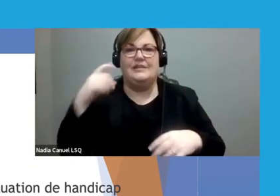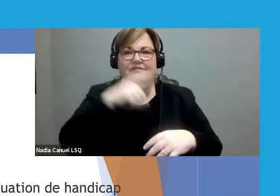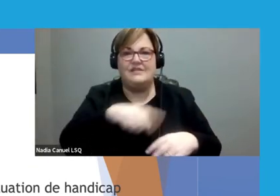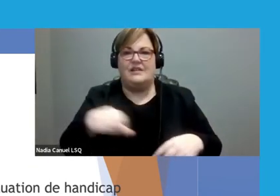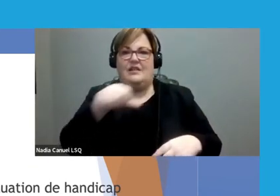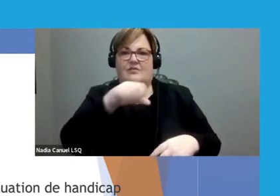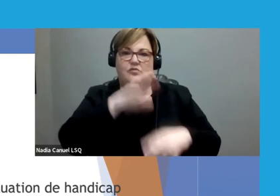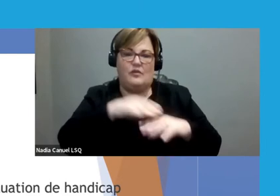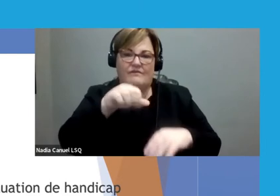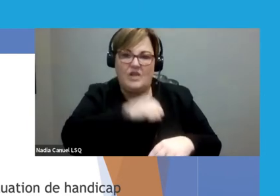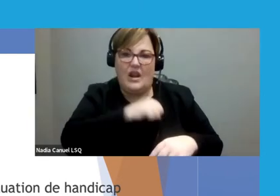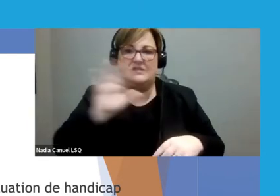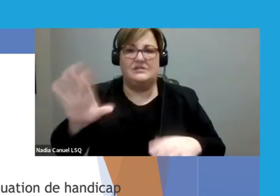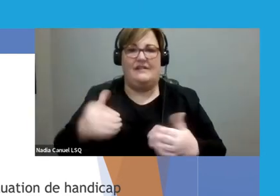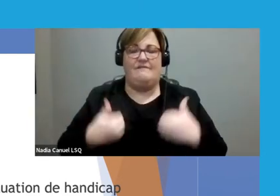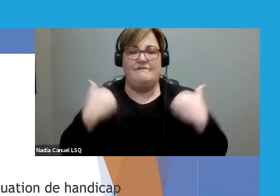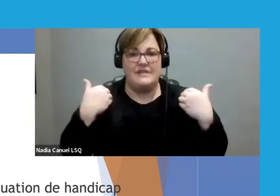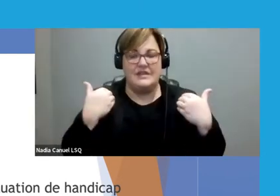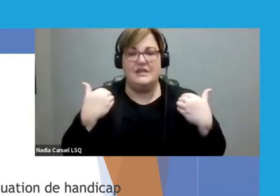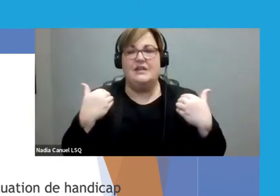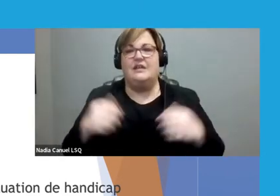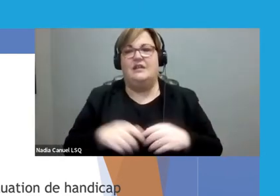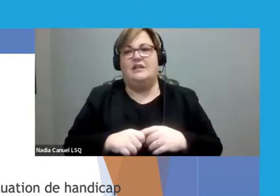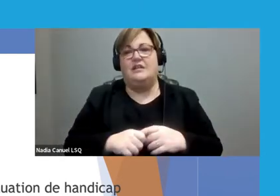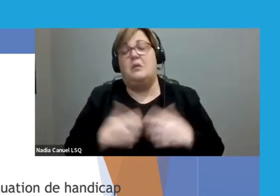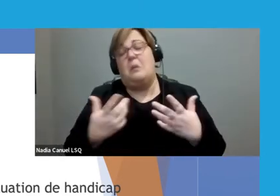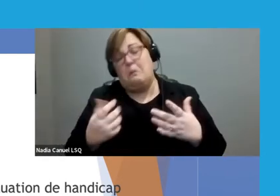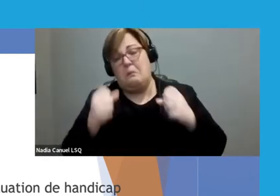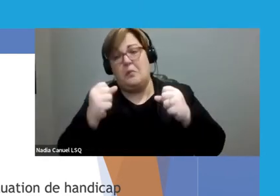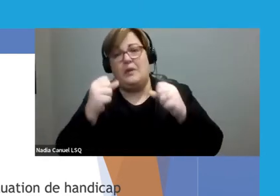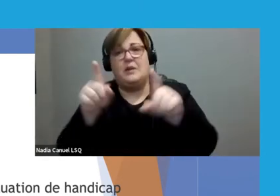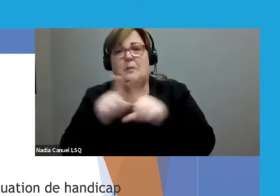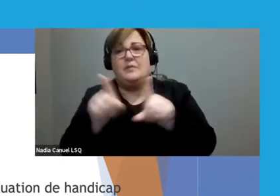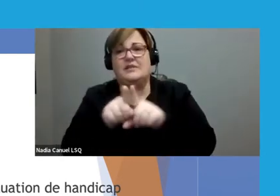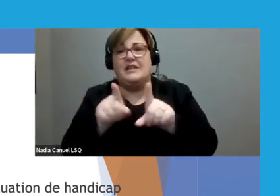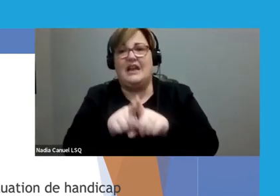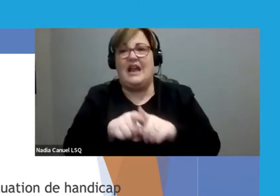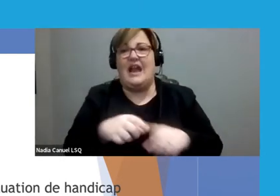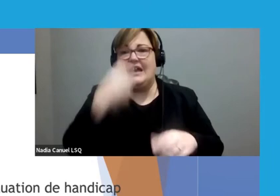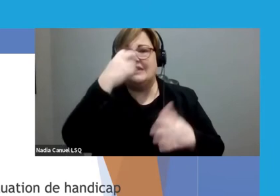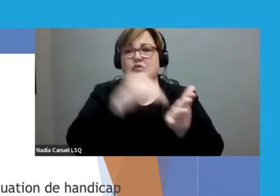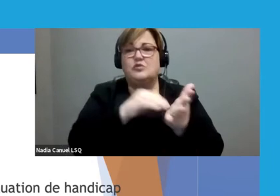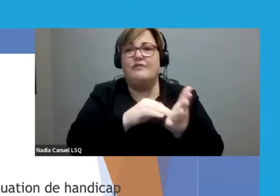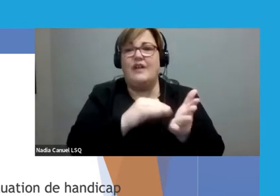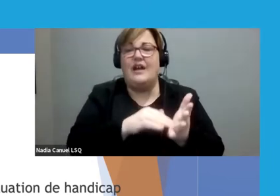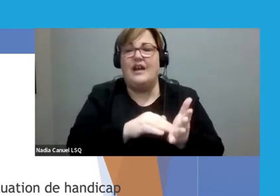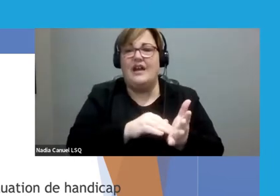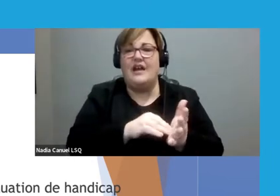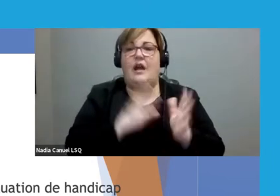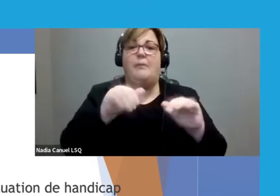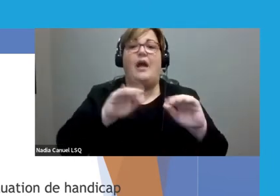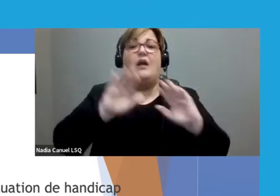violence dans leur vie, qui peut aussi, en fait, qui est aussi souvent malheureusement une